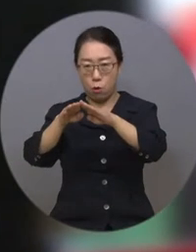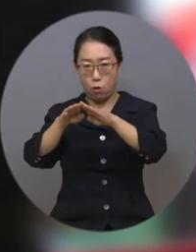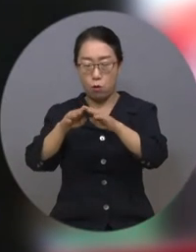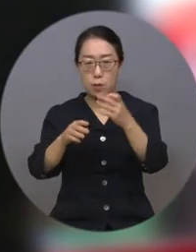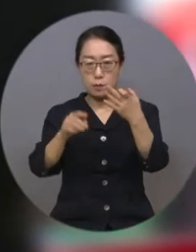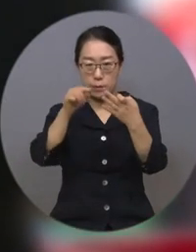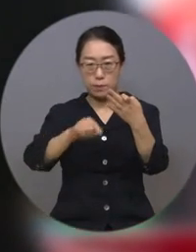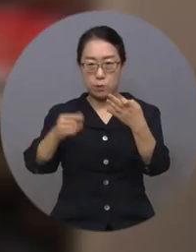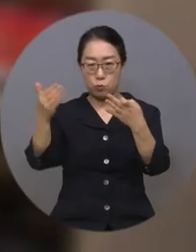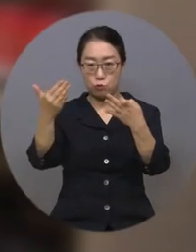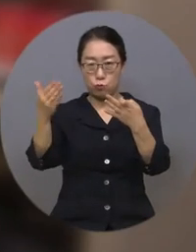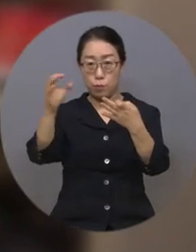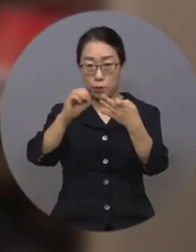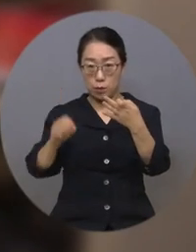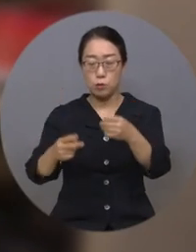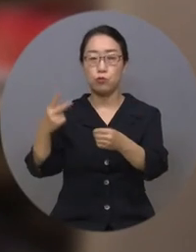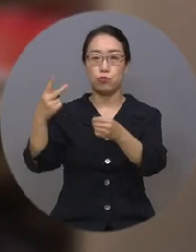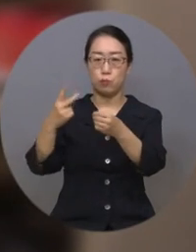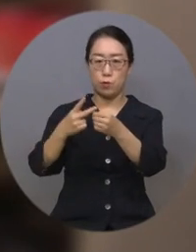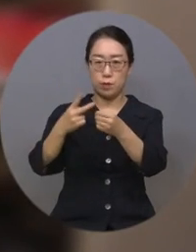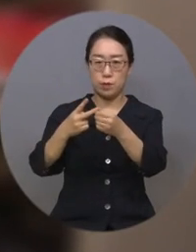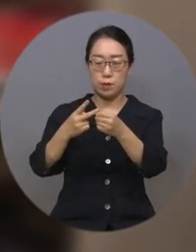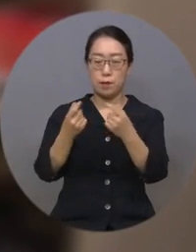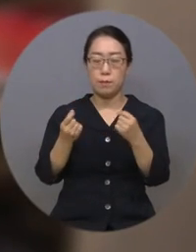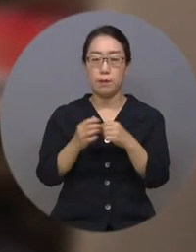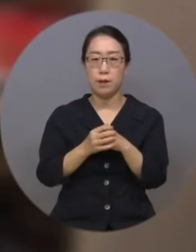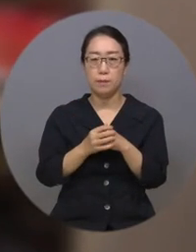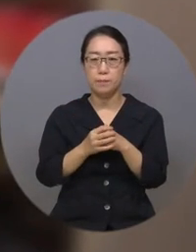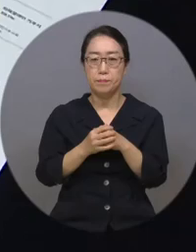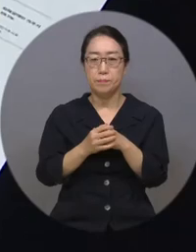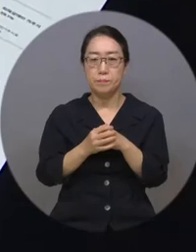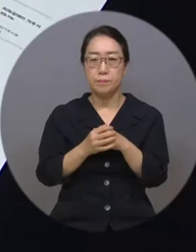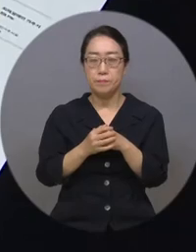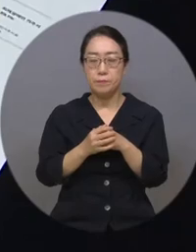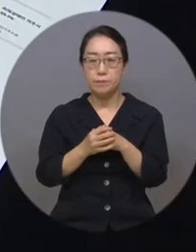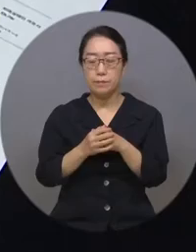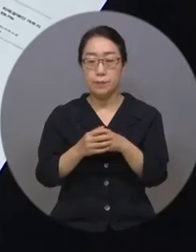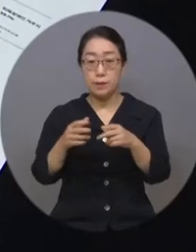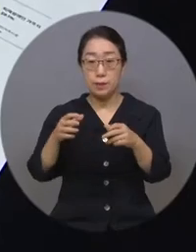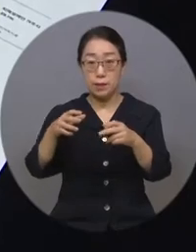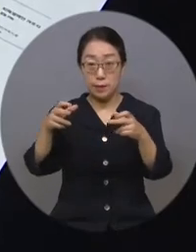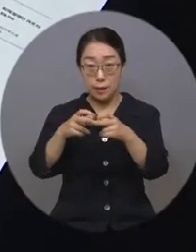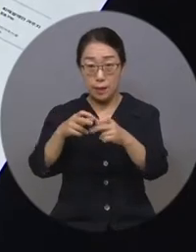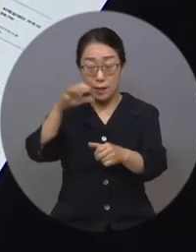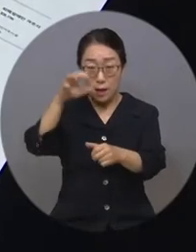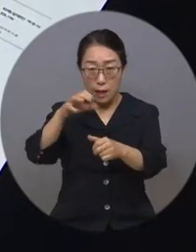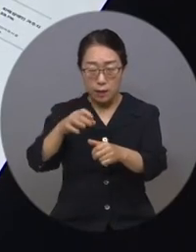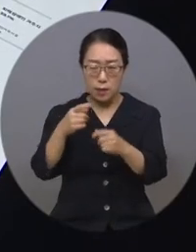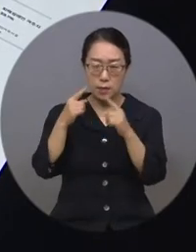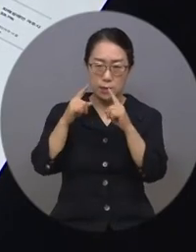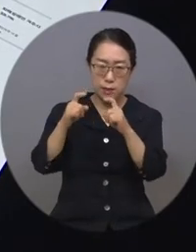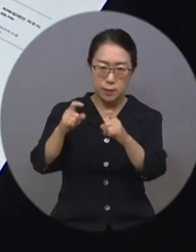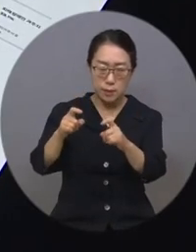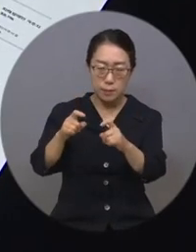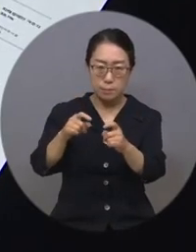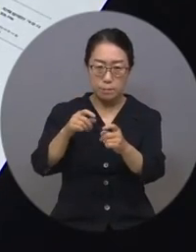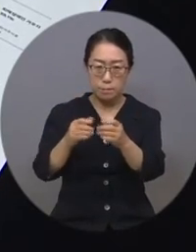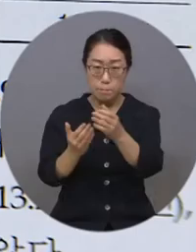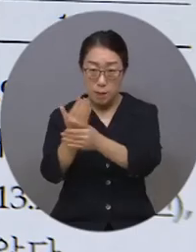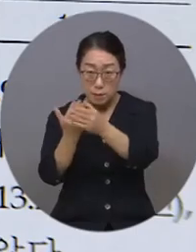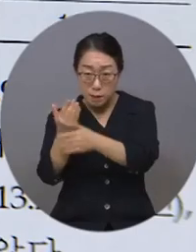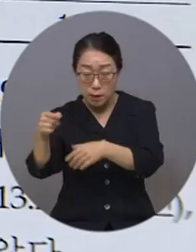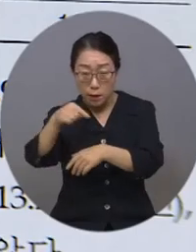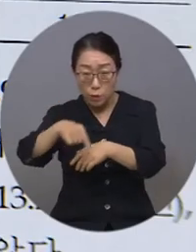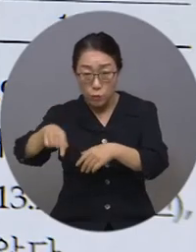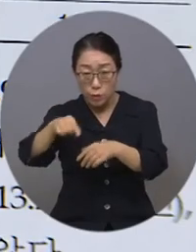24.9% 로 두 번째로 높았습니다 장애인 학대 의심 살의 2069 건 중에서